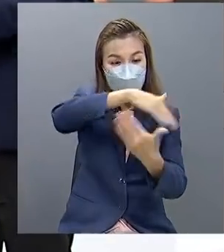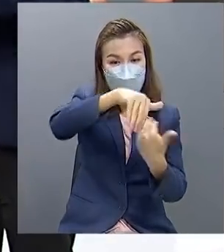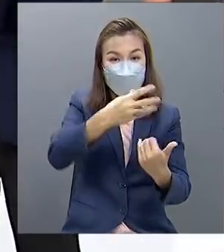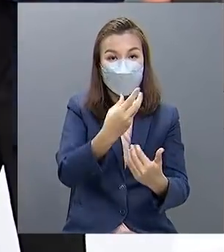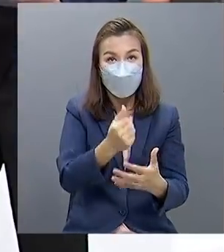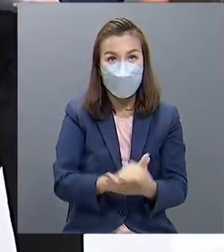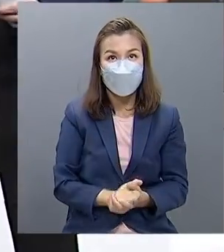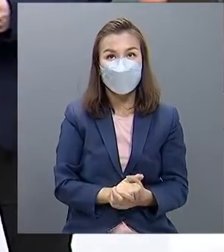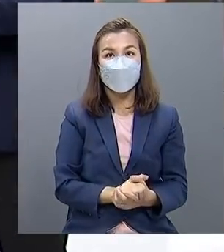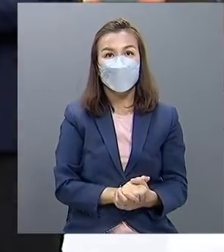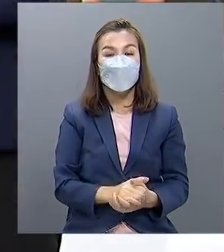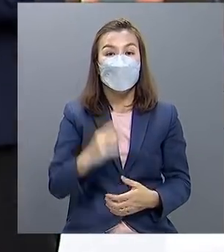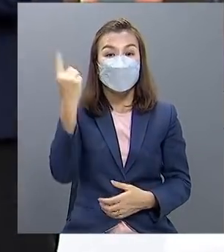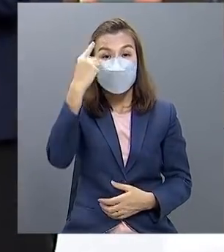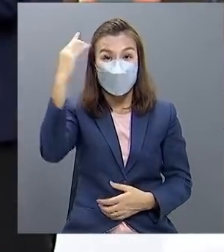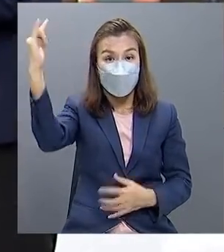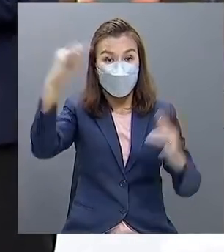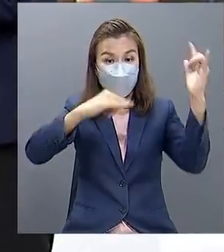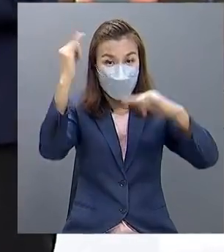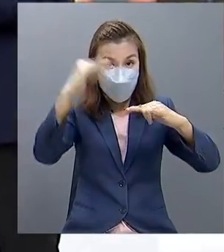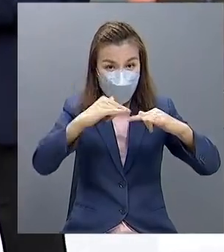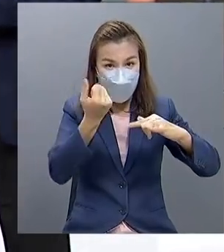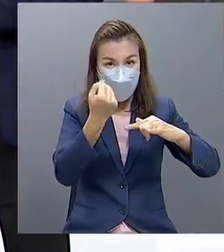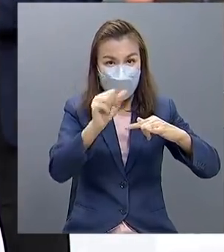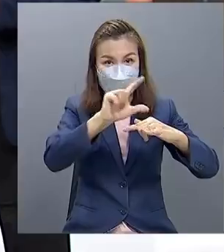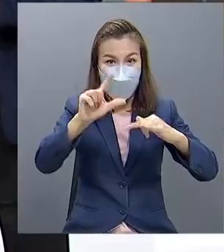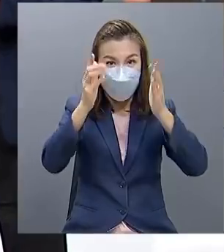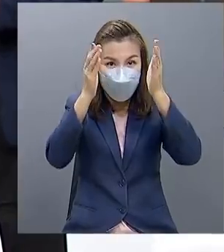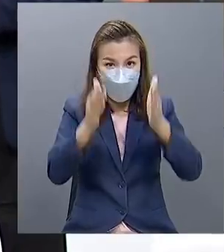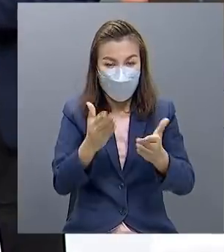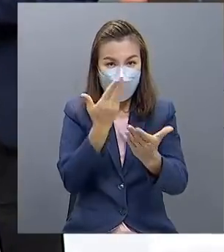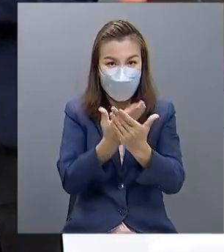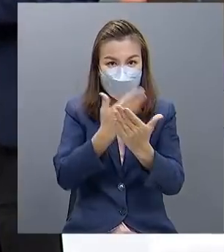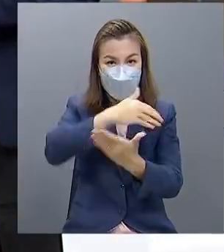มีนักท่องเที่ยวต่างชาติเข้ามาได้10ล้านคนนะคะรายได้ค่ะจะอยู่ที่